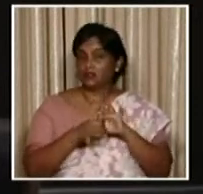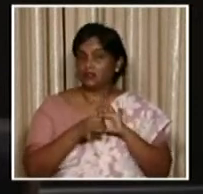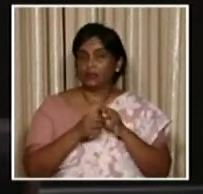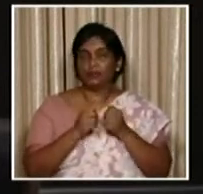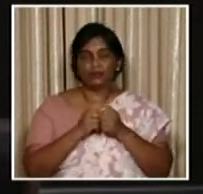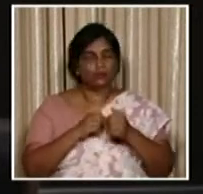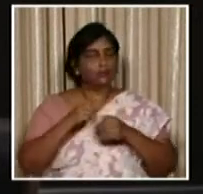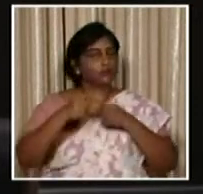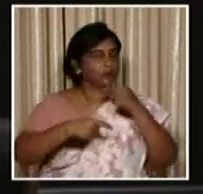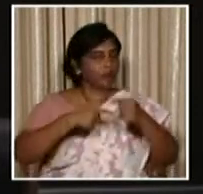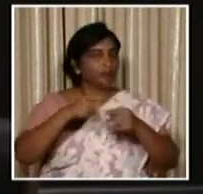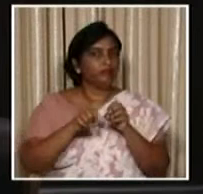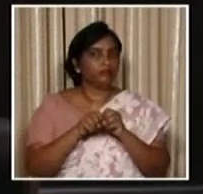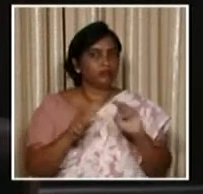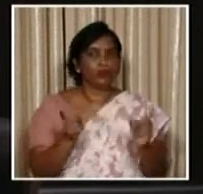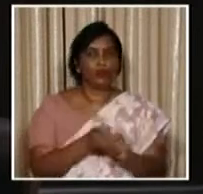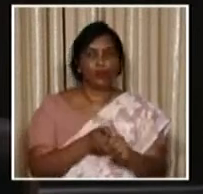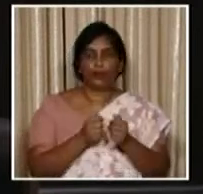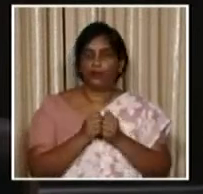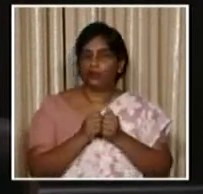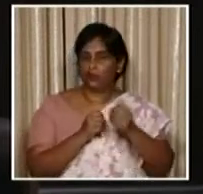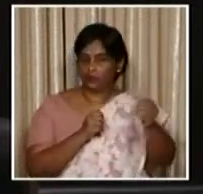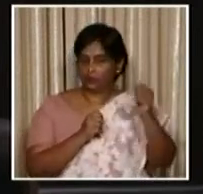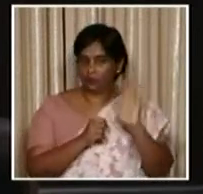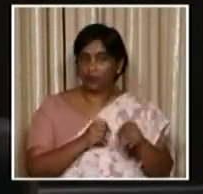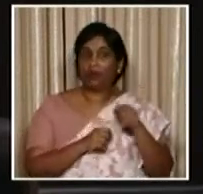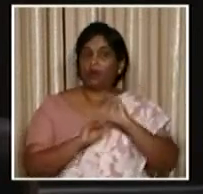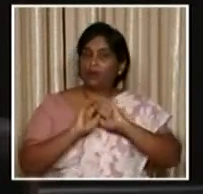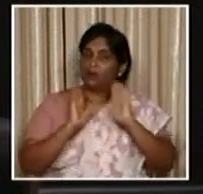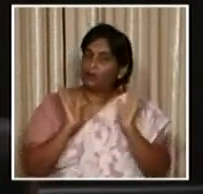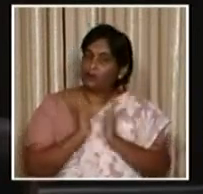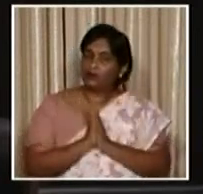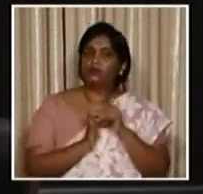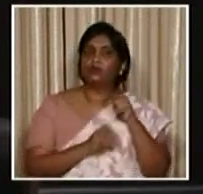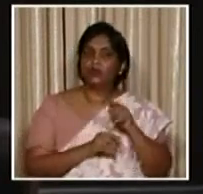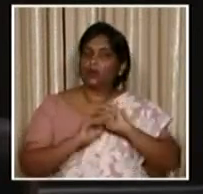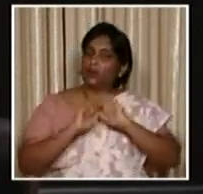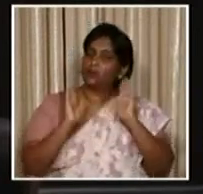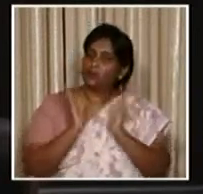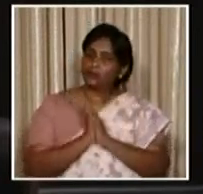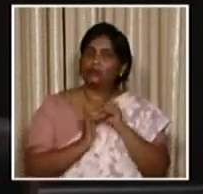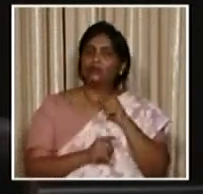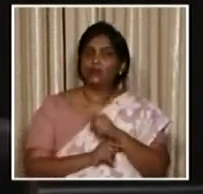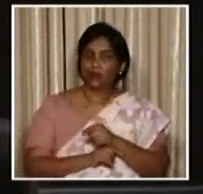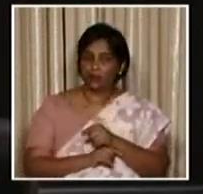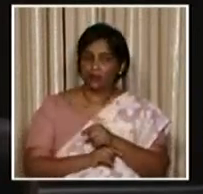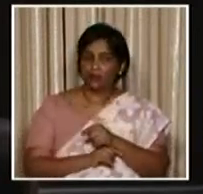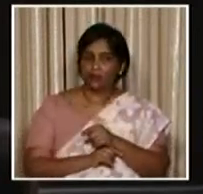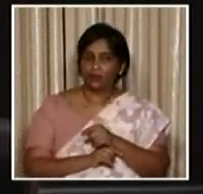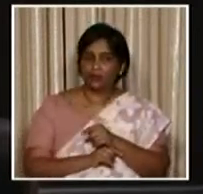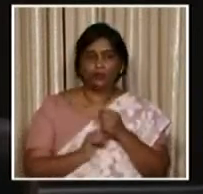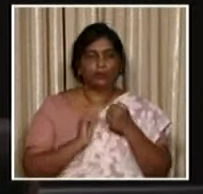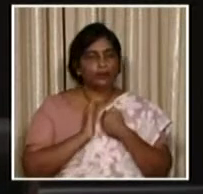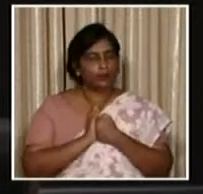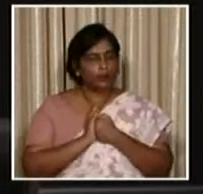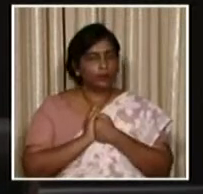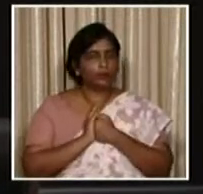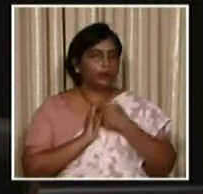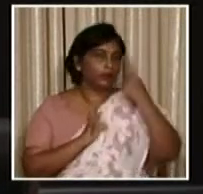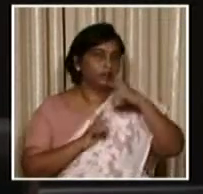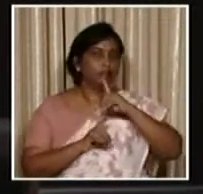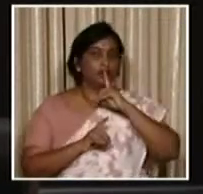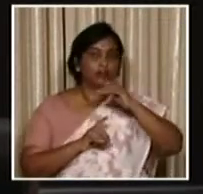හා ක්‍රමවත් ප්‍රචණ්ඩත්වයට මේගොල්ලෝ යොමු වෙනවා මේ ඔක්කොම ගරු